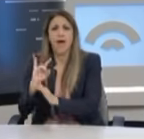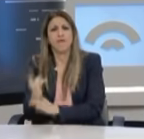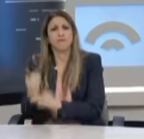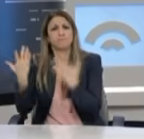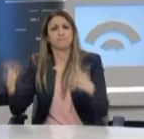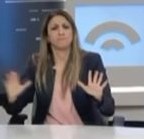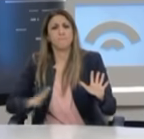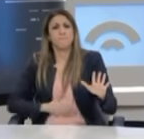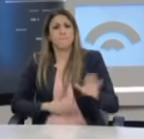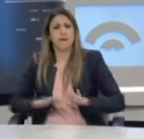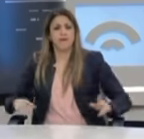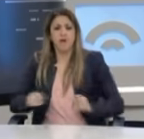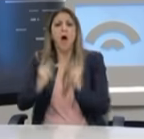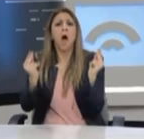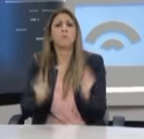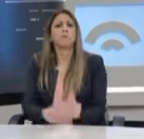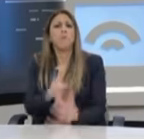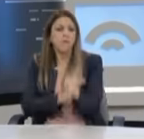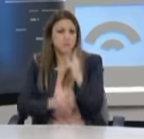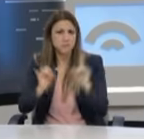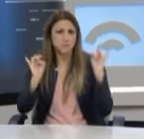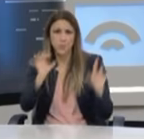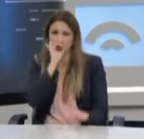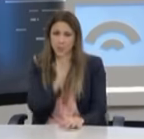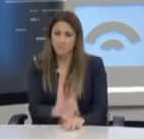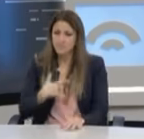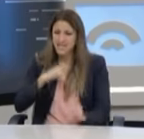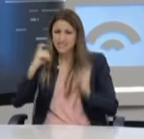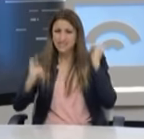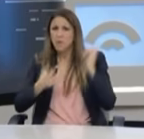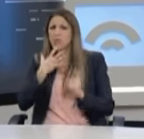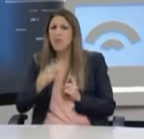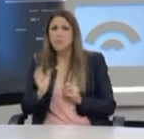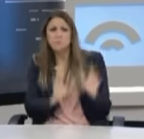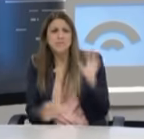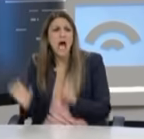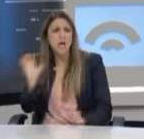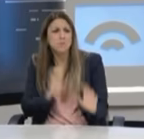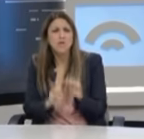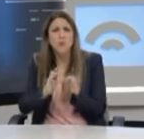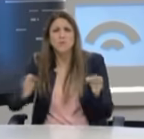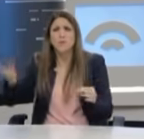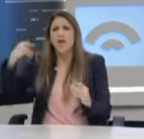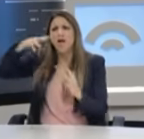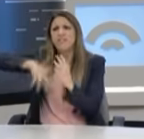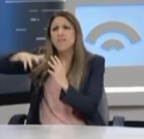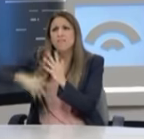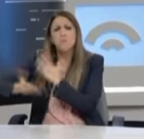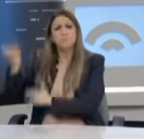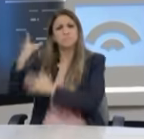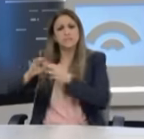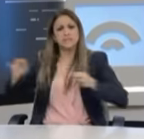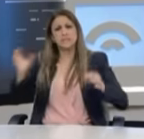στιγμή. Αλλά αναρωτιέμαι, γιατί να ψάχνουμε στα κείμενα της ιστορίας για